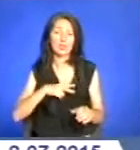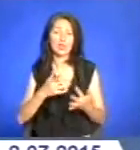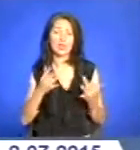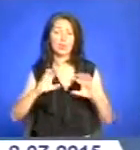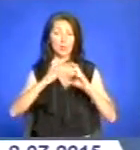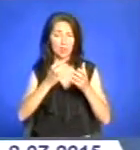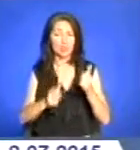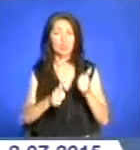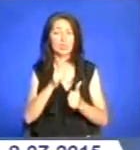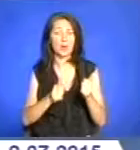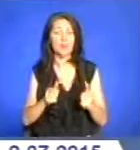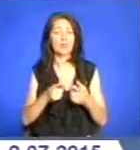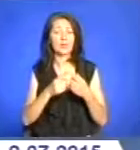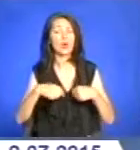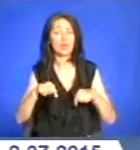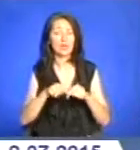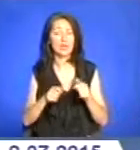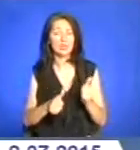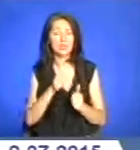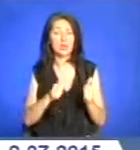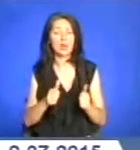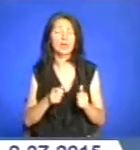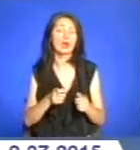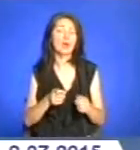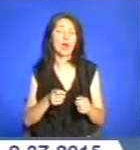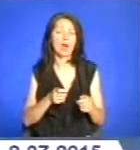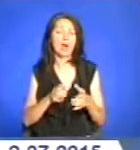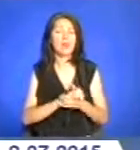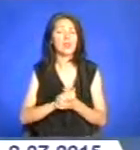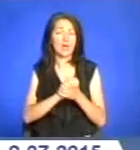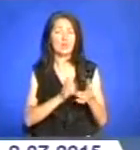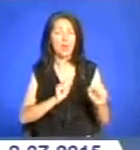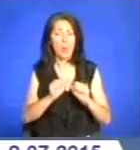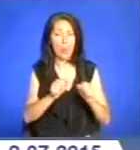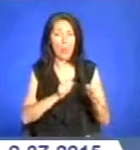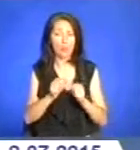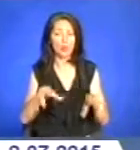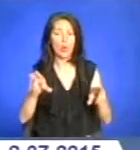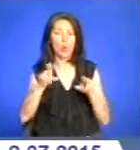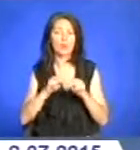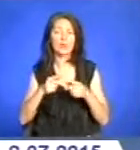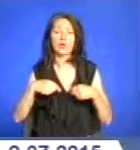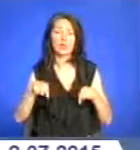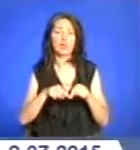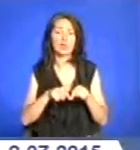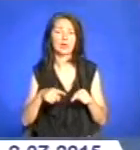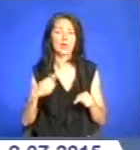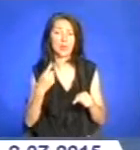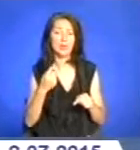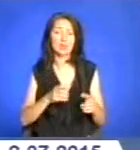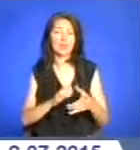Організатор змагань – Федерація боксу України. Співорганізатором виступає Тернопільська обласна організація Федерації боксу